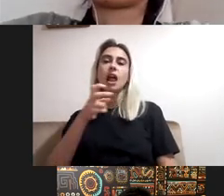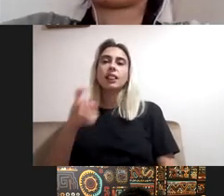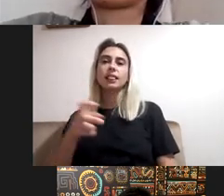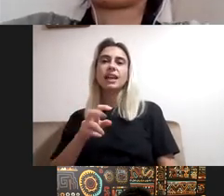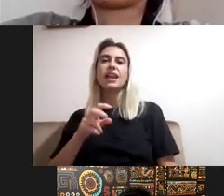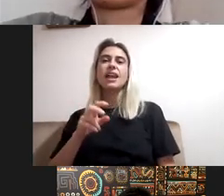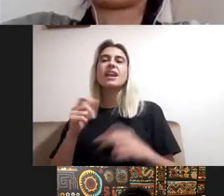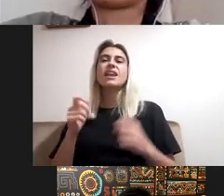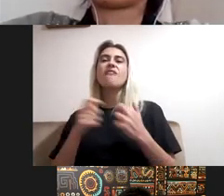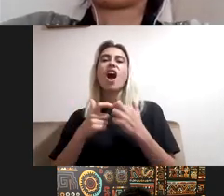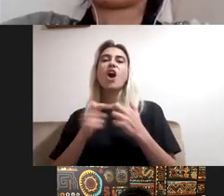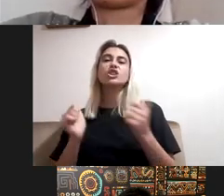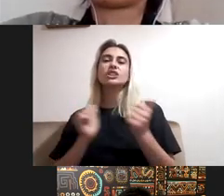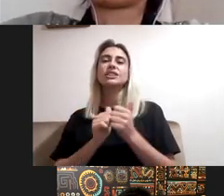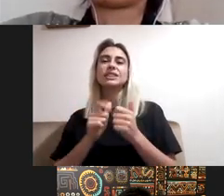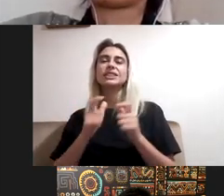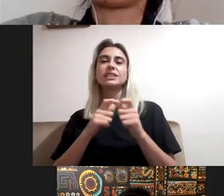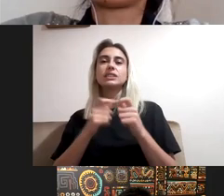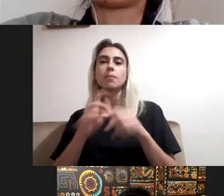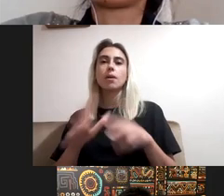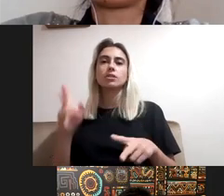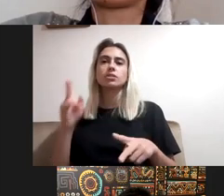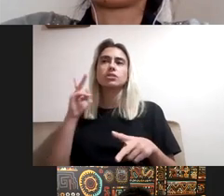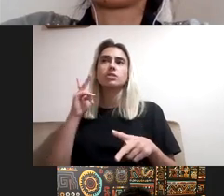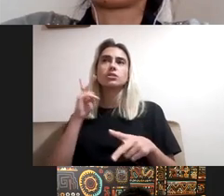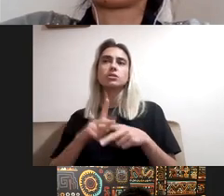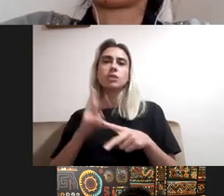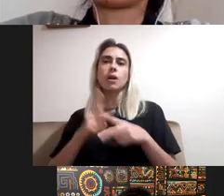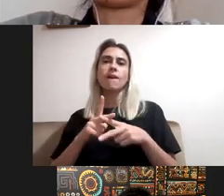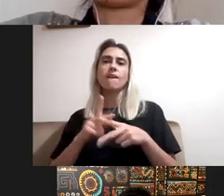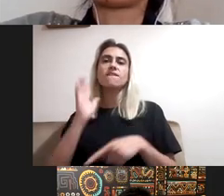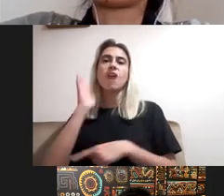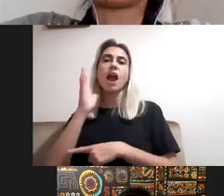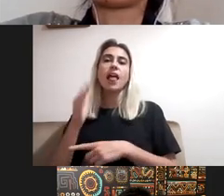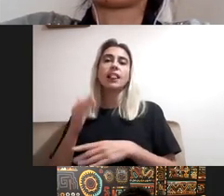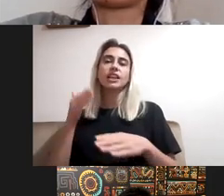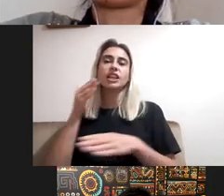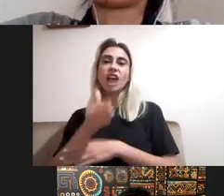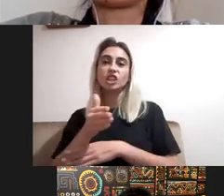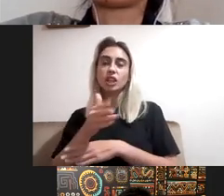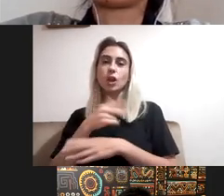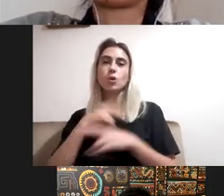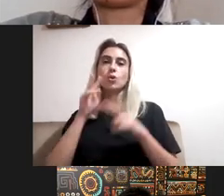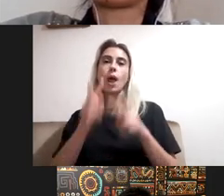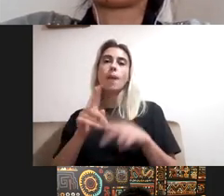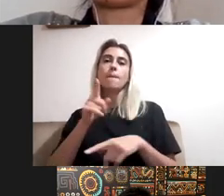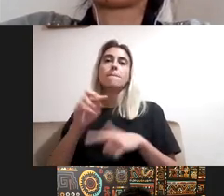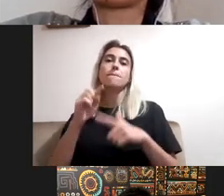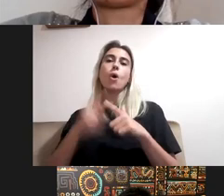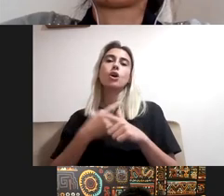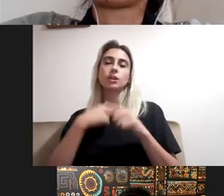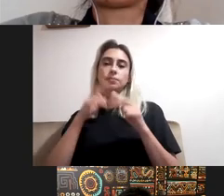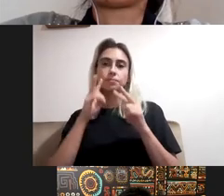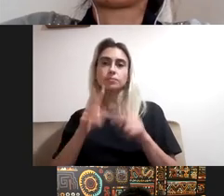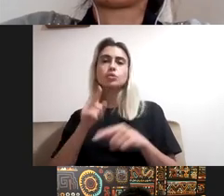refakatçi sisteminin apar topar herhalde faaliyete geçtiğini görerek bu projeye dayandırmıştım. Şuna